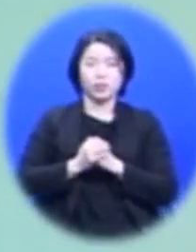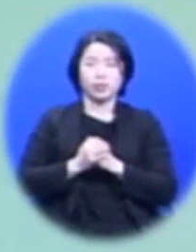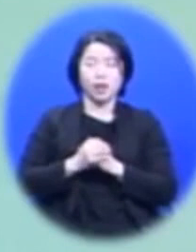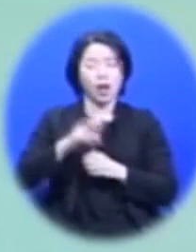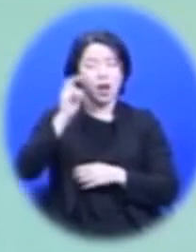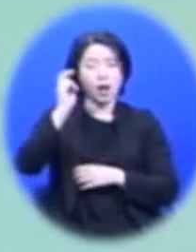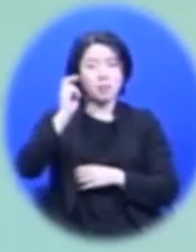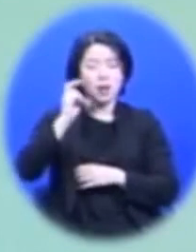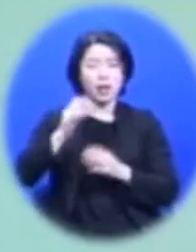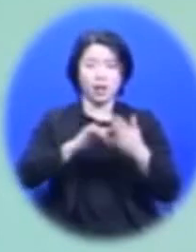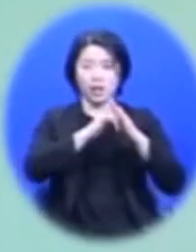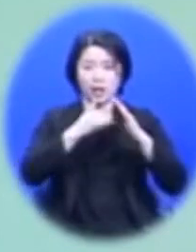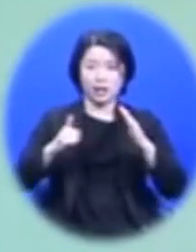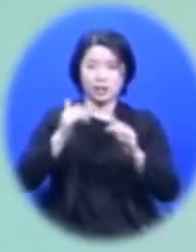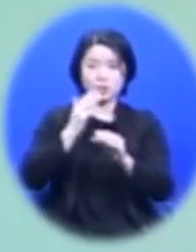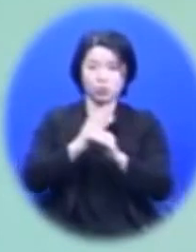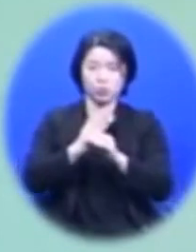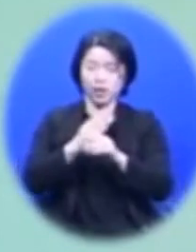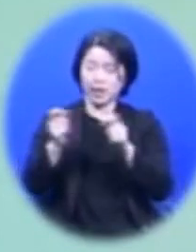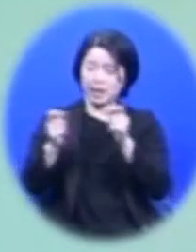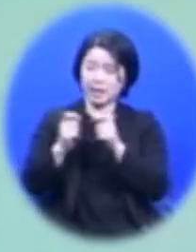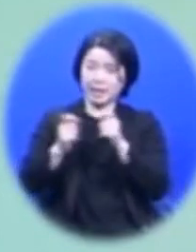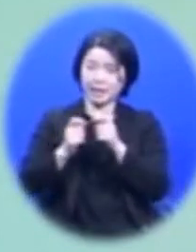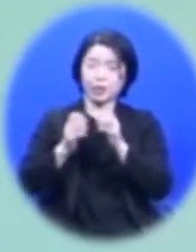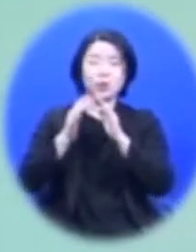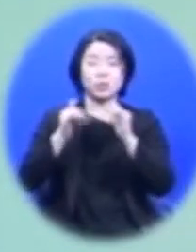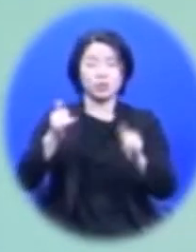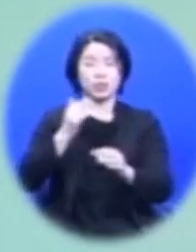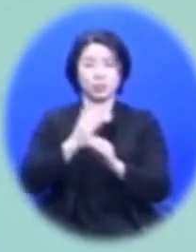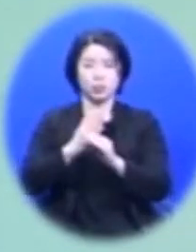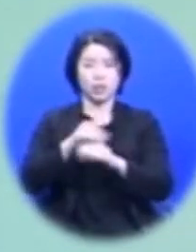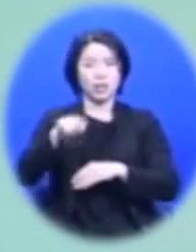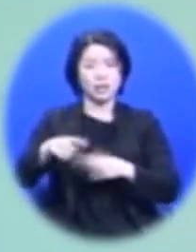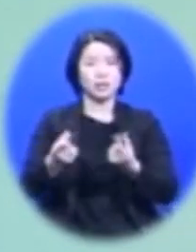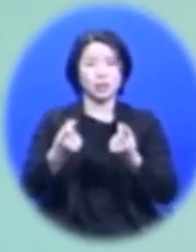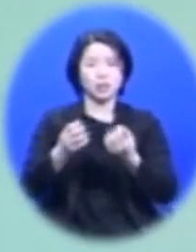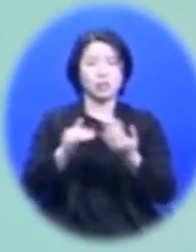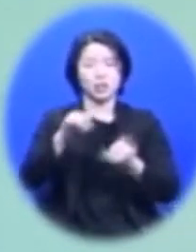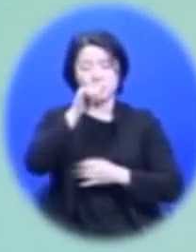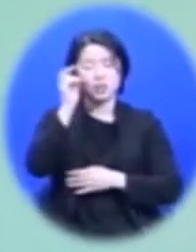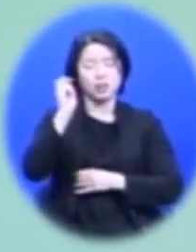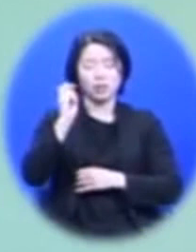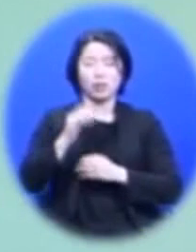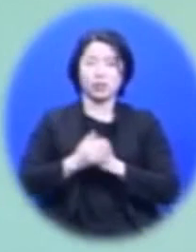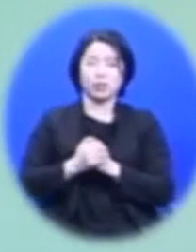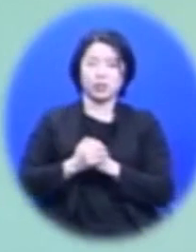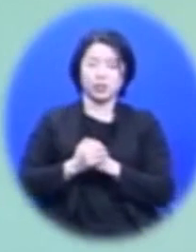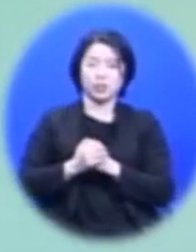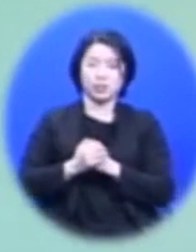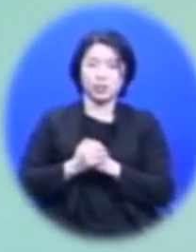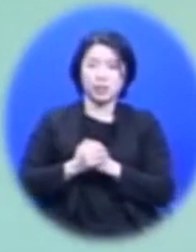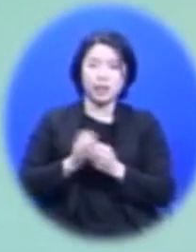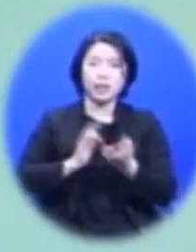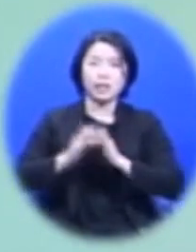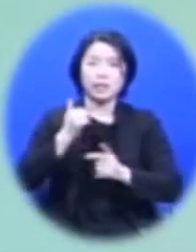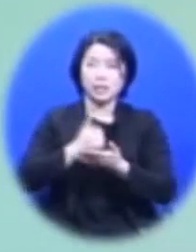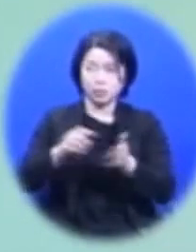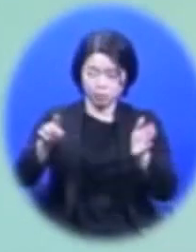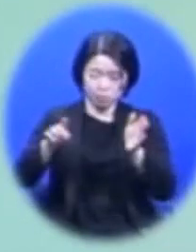아마 가족 중에, 가까운 사람 중에 아마 그런 사람이 있는 모양입니다. 예수